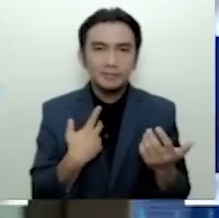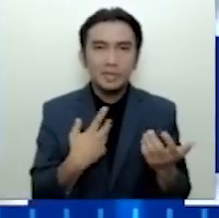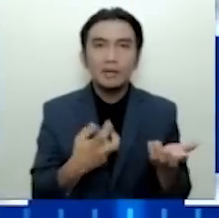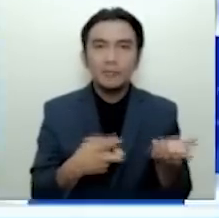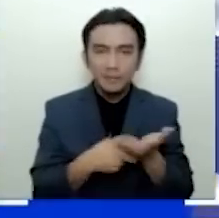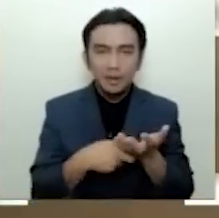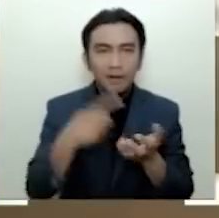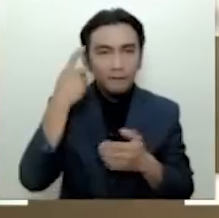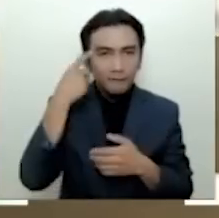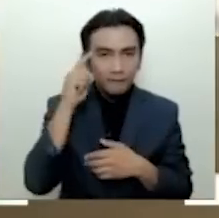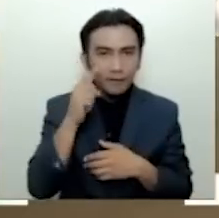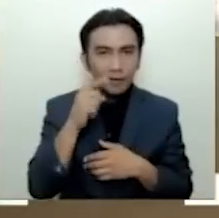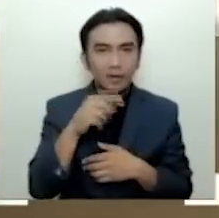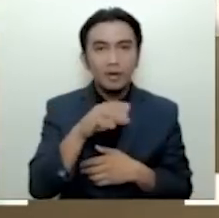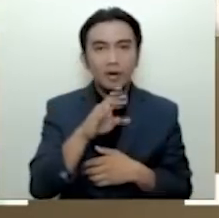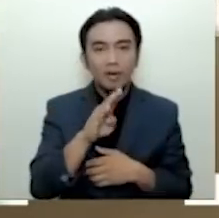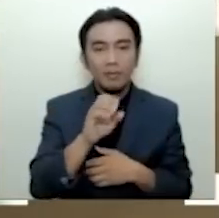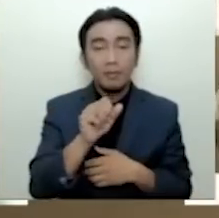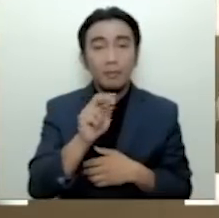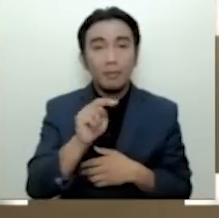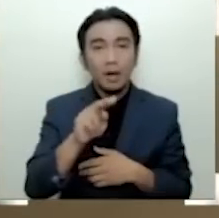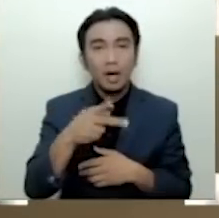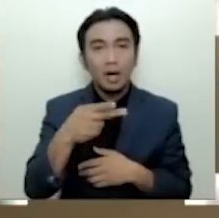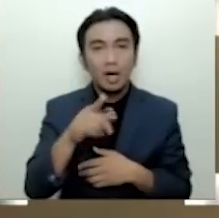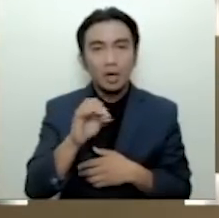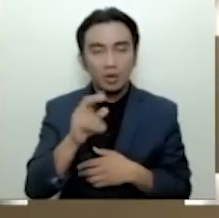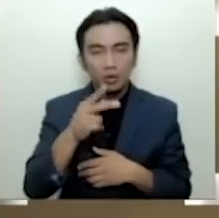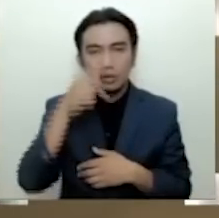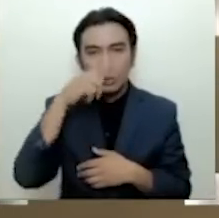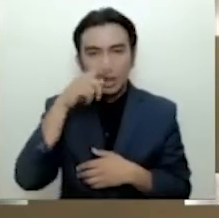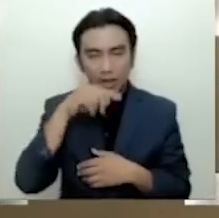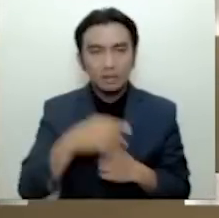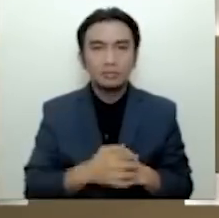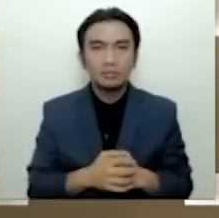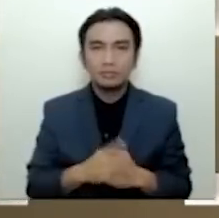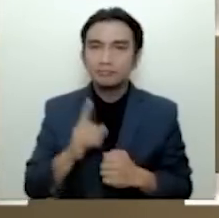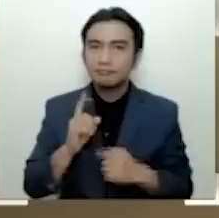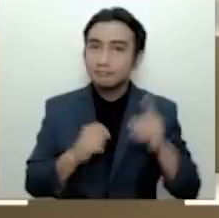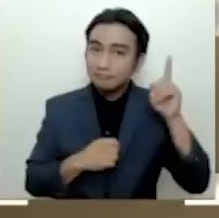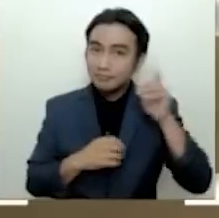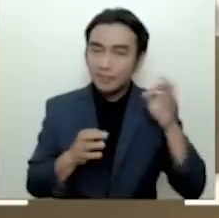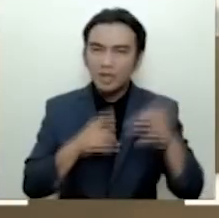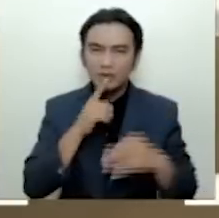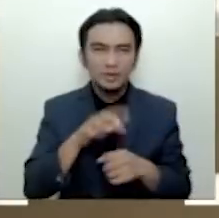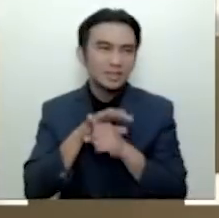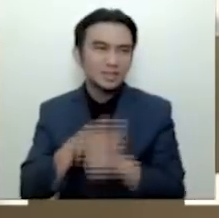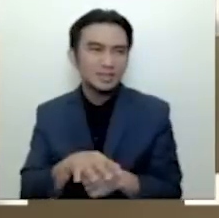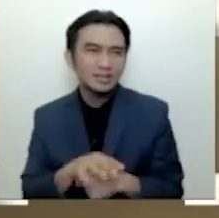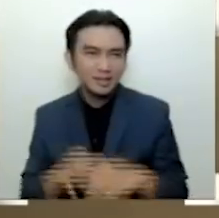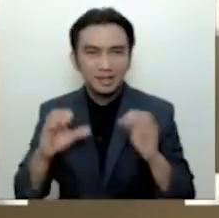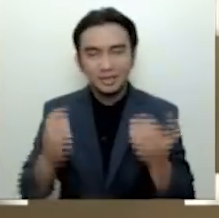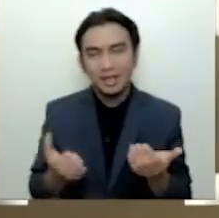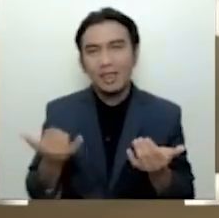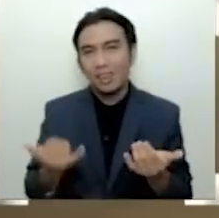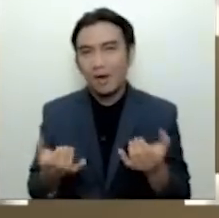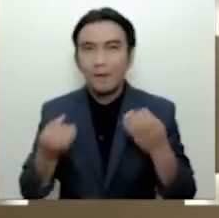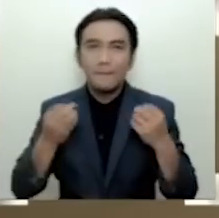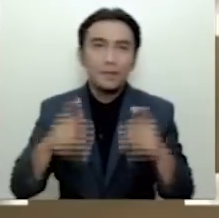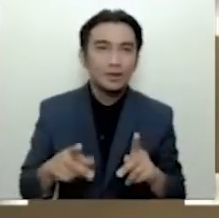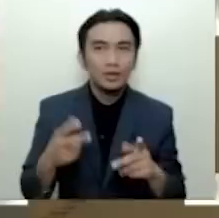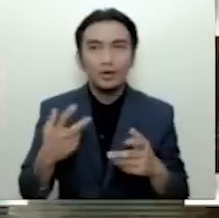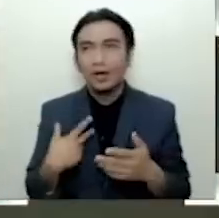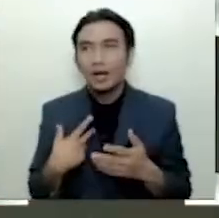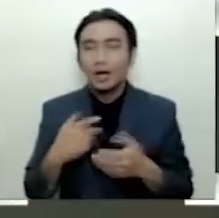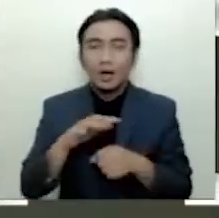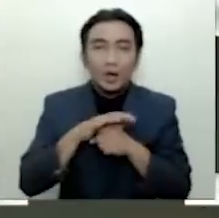magbakasyon. Talagang stressed kami from classes, kaya talagang opportunity po ito para mag-distress and mag-enjoy din